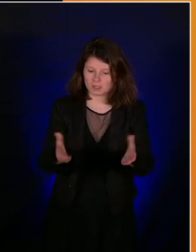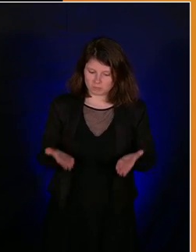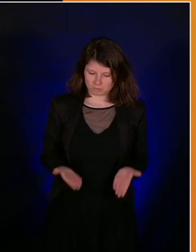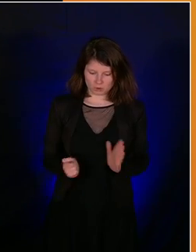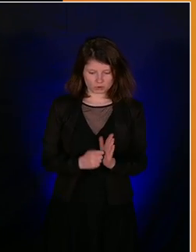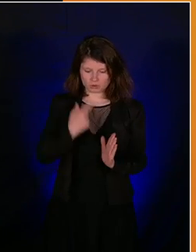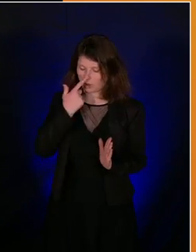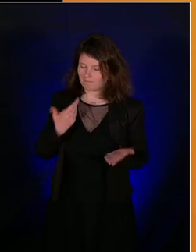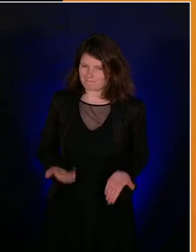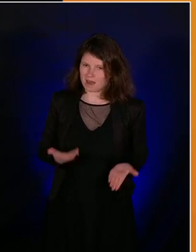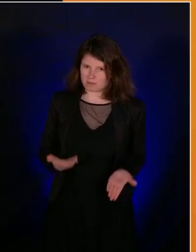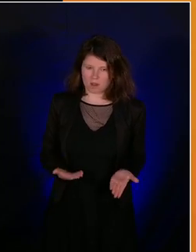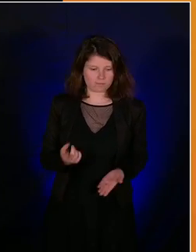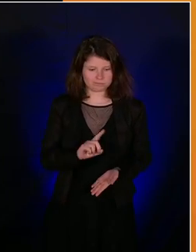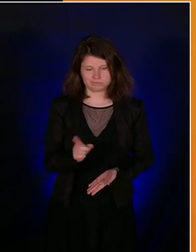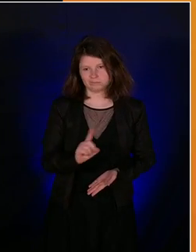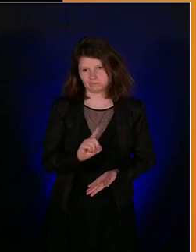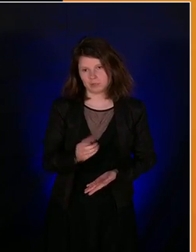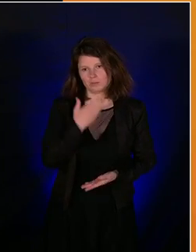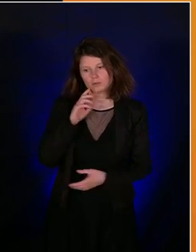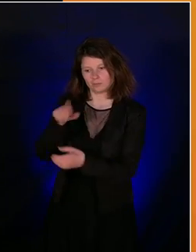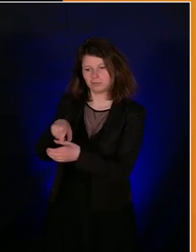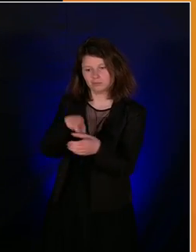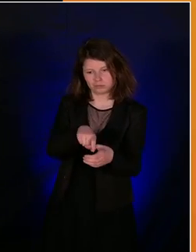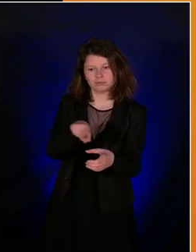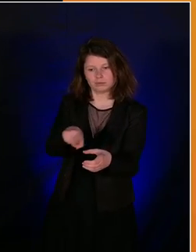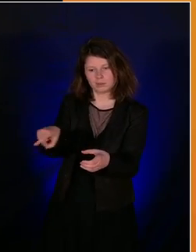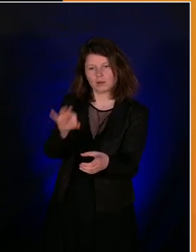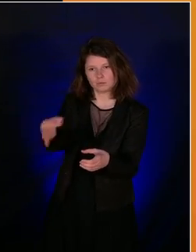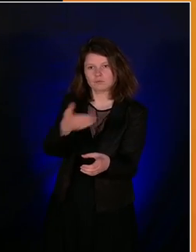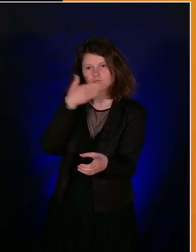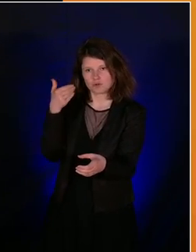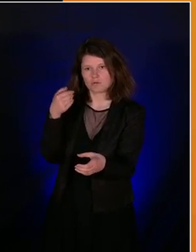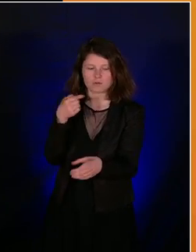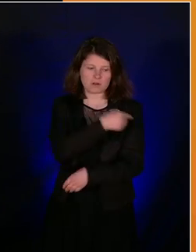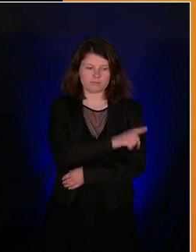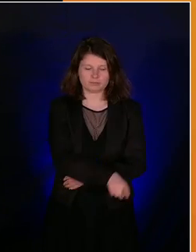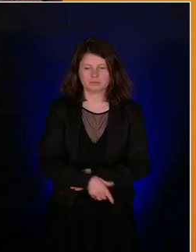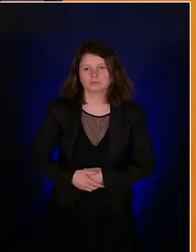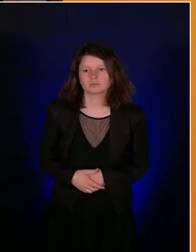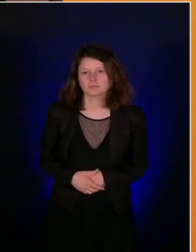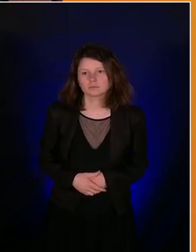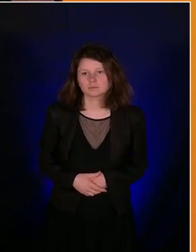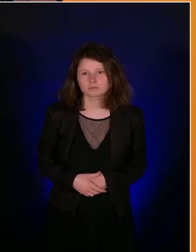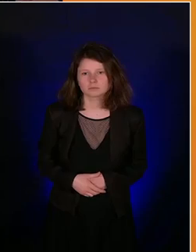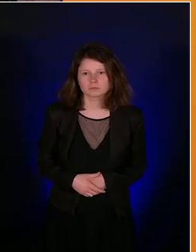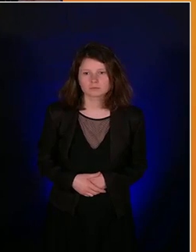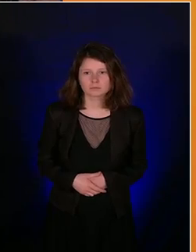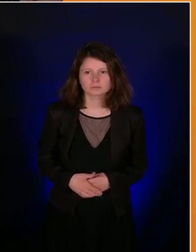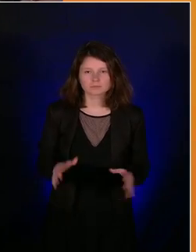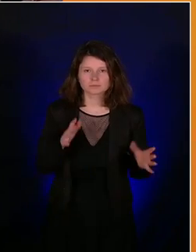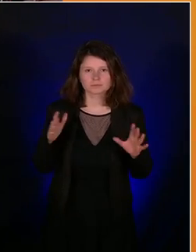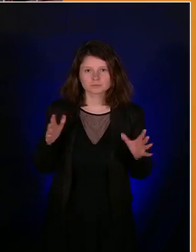CES et dans la CI la CSI car c'est vraiment là que ça se passe ça c'est ton avis qu'est-ce qu'il fait